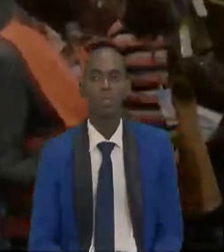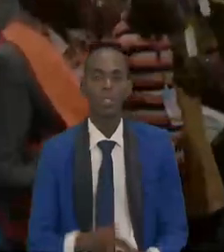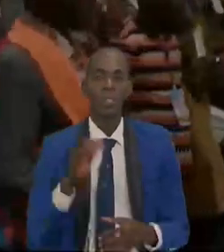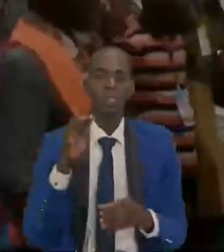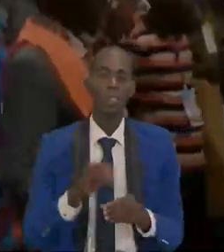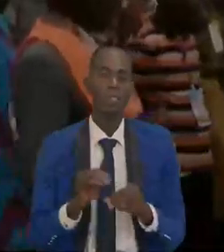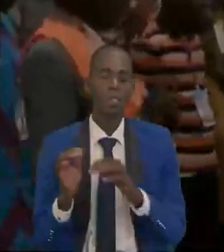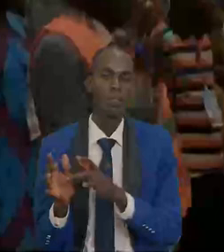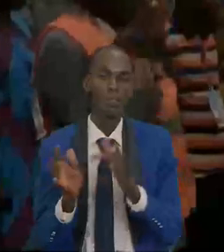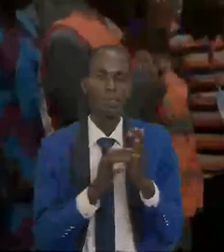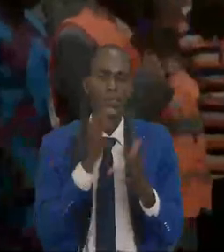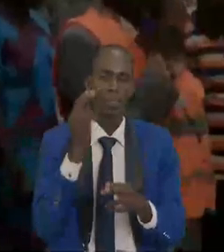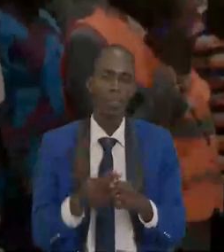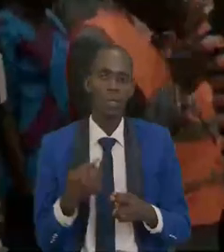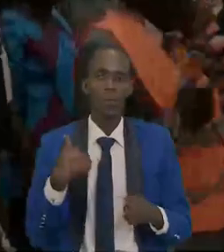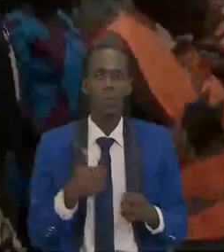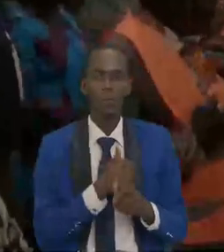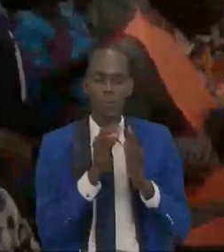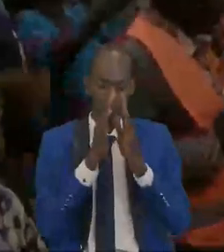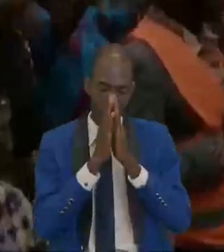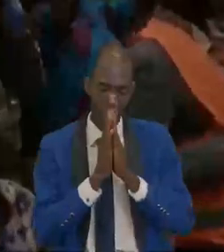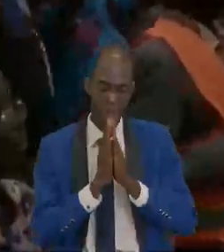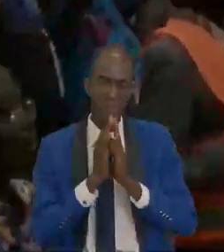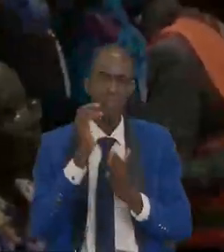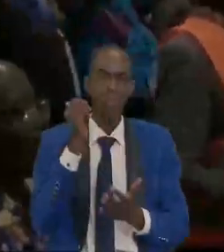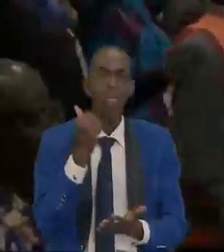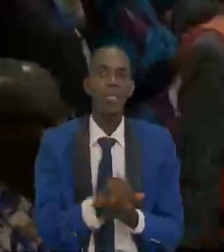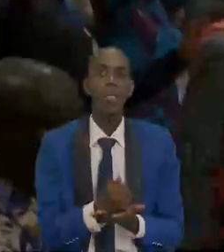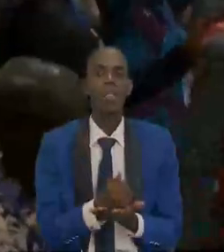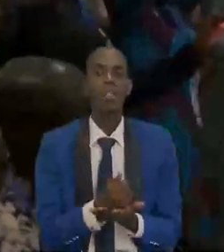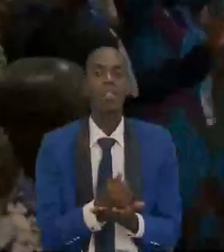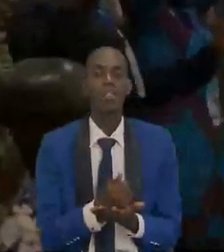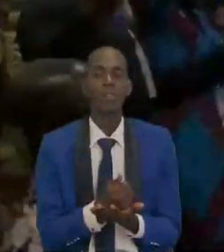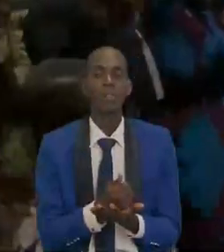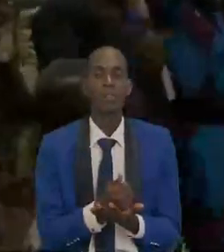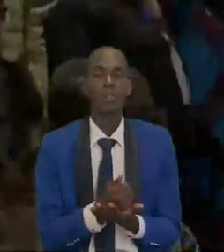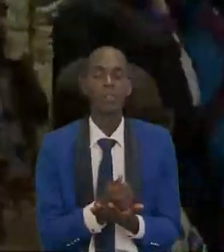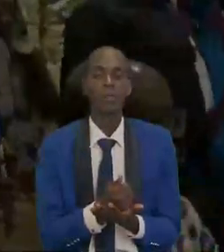Au nom de Jésus, nous prions.